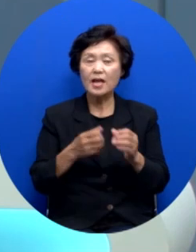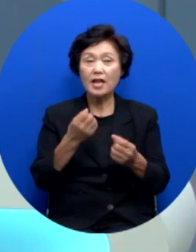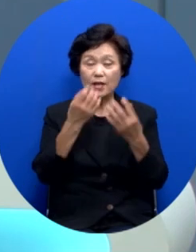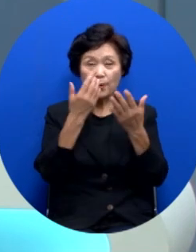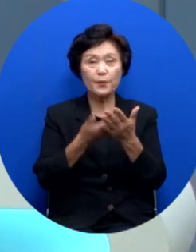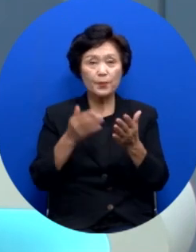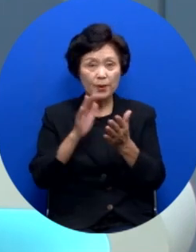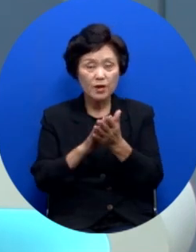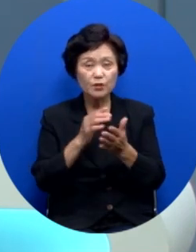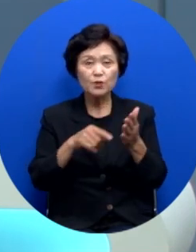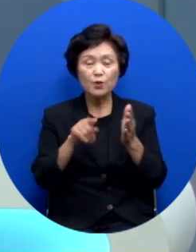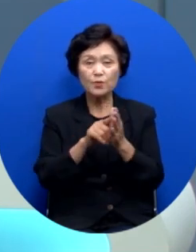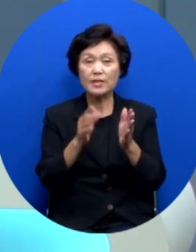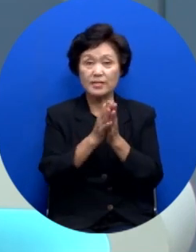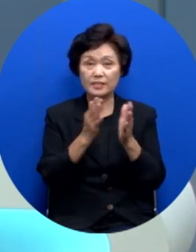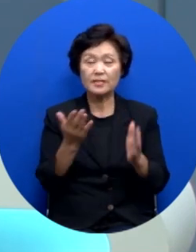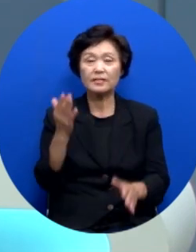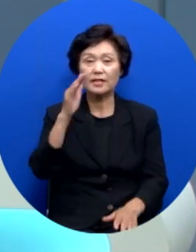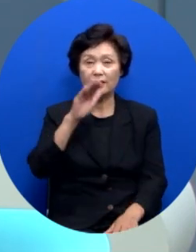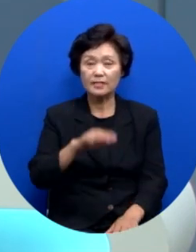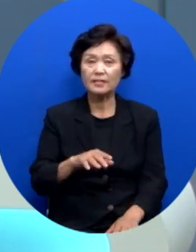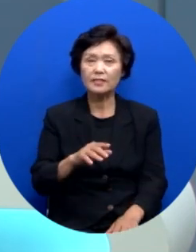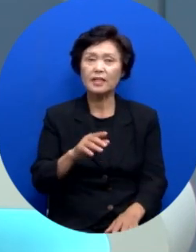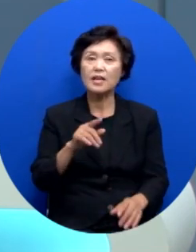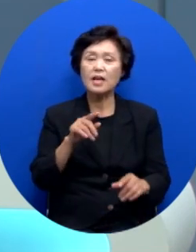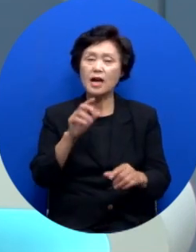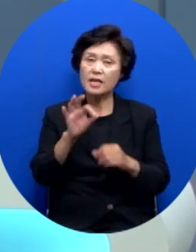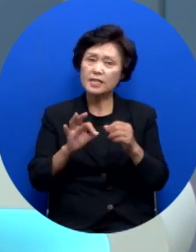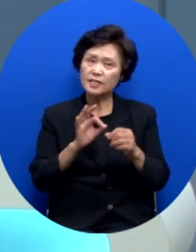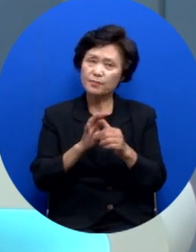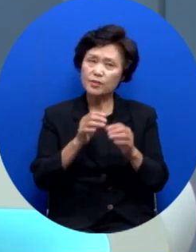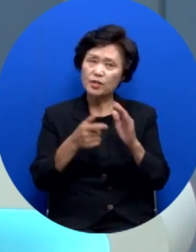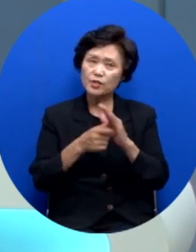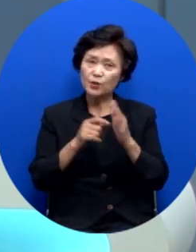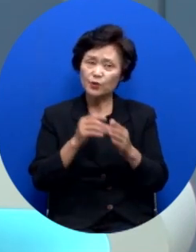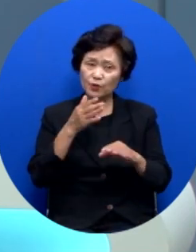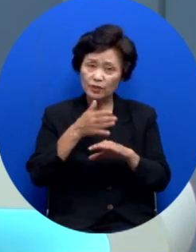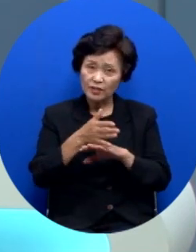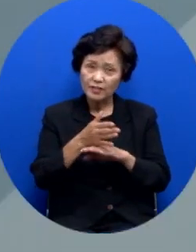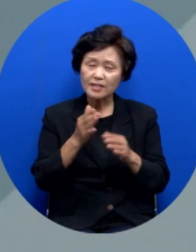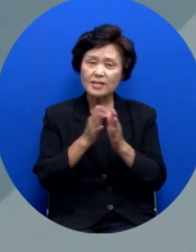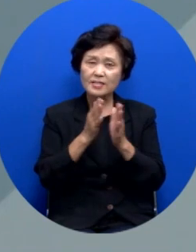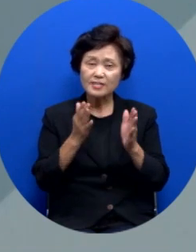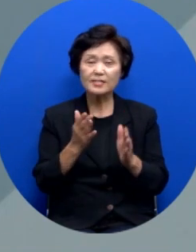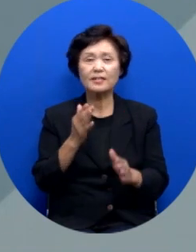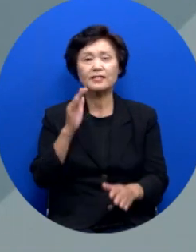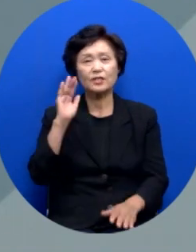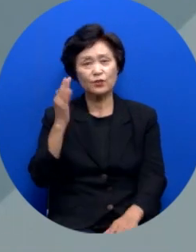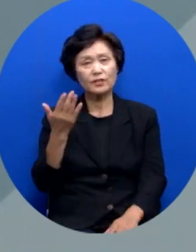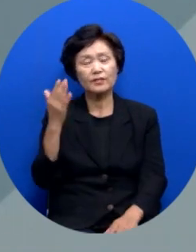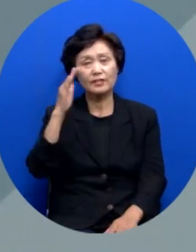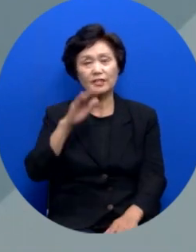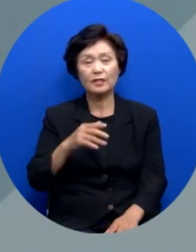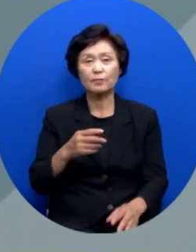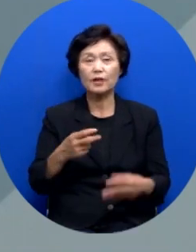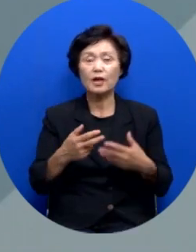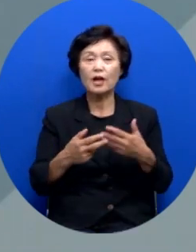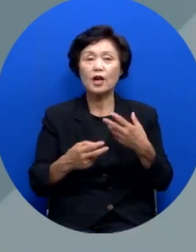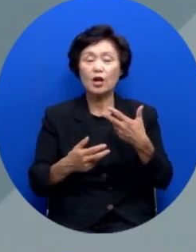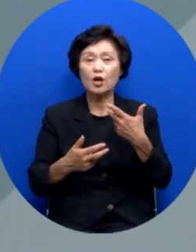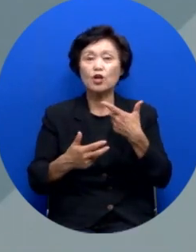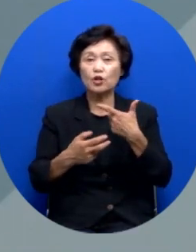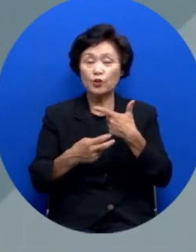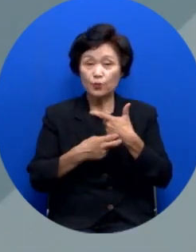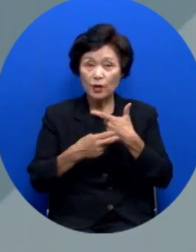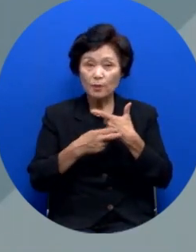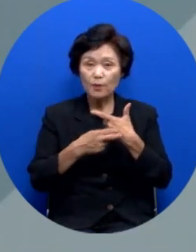사업입니다. 경북에서 비록 한 10년 정도 늦게 시작한 사업이지만 누가복음 13장 30절의